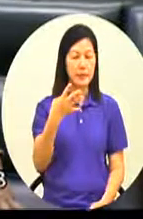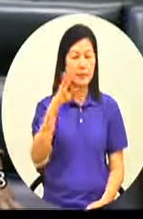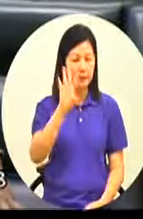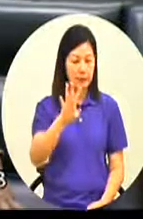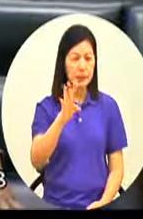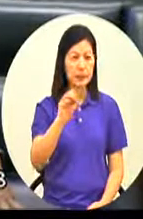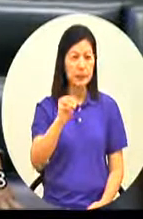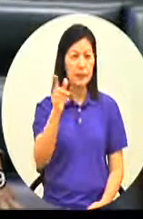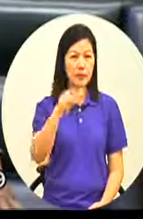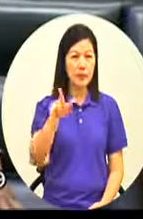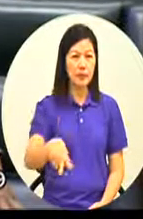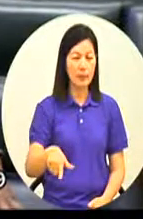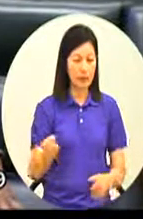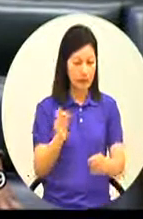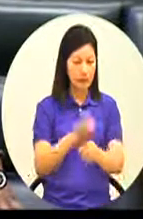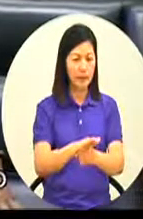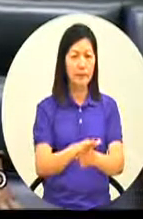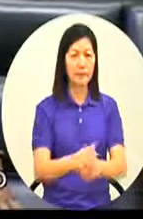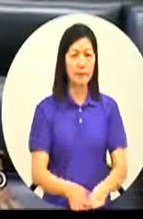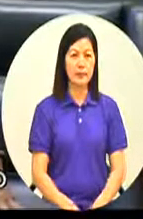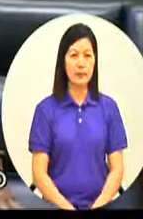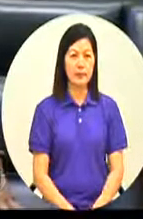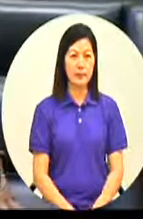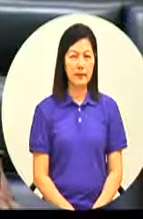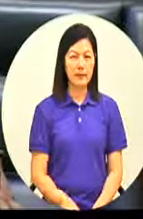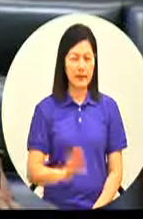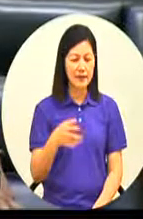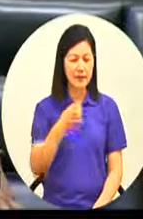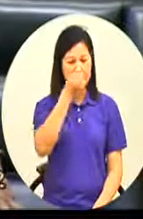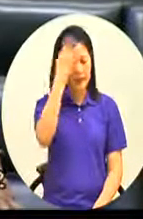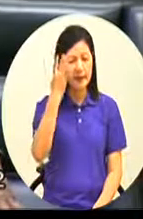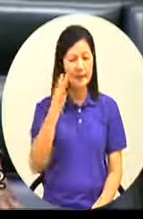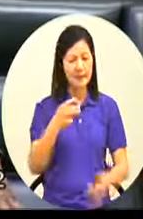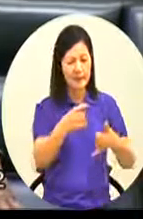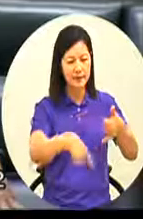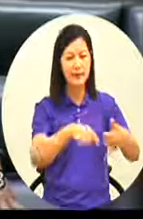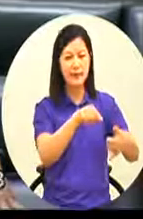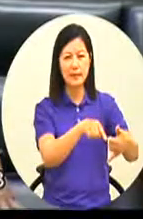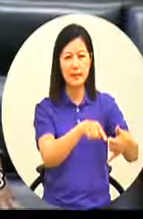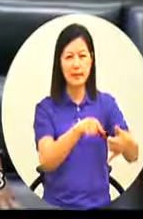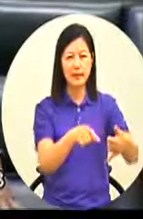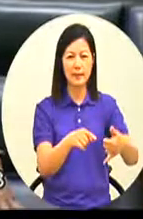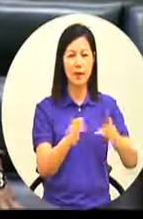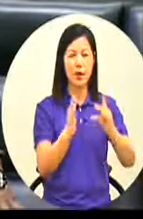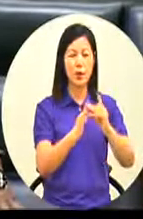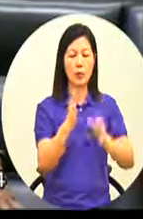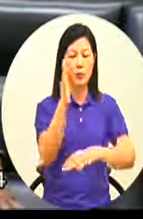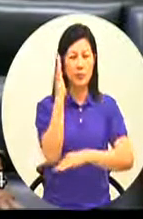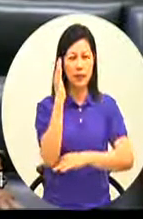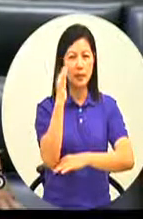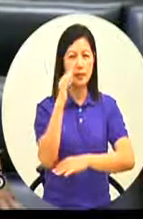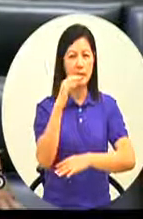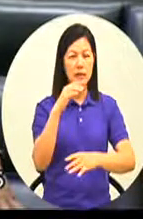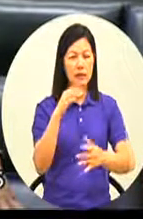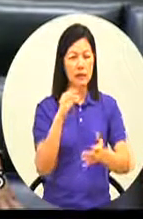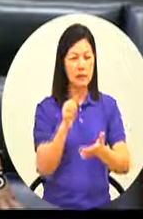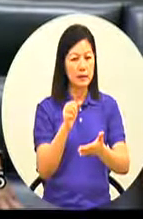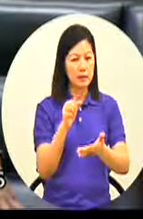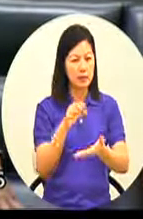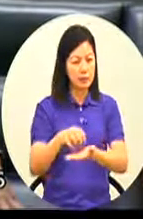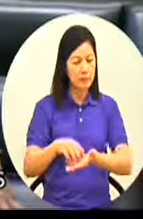是啊，总是这个少年家呢啊，在我们的户政当中呢，在登记的过程